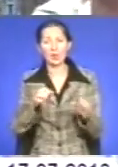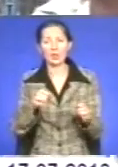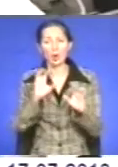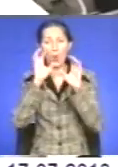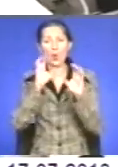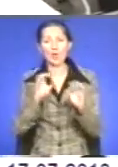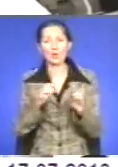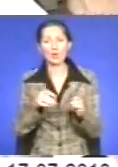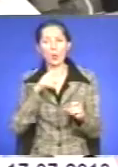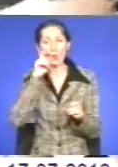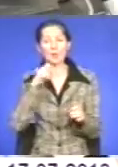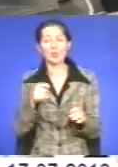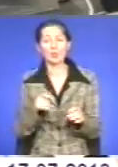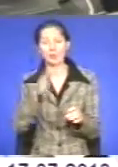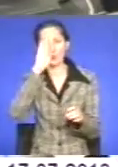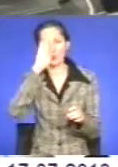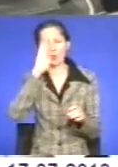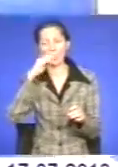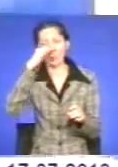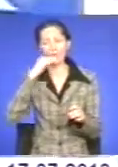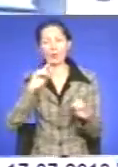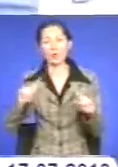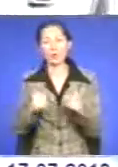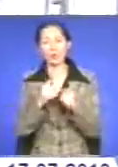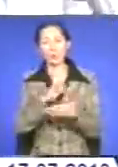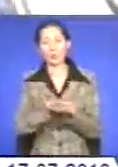злочині арештований. Триває розслідування.